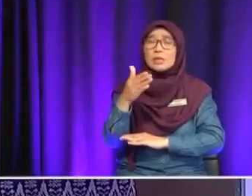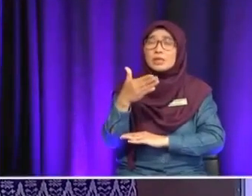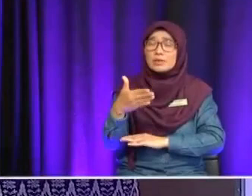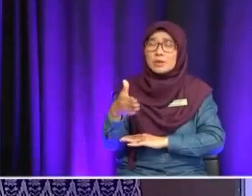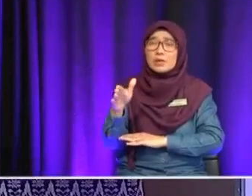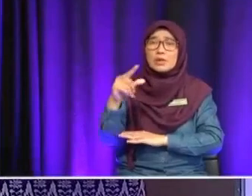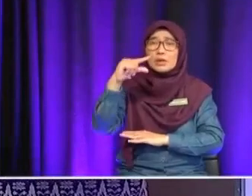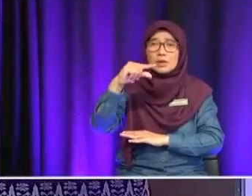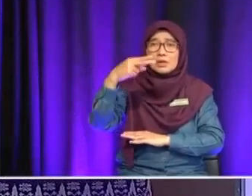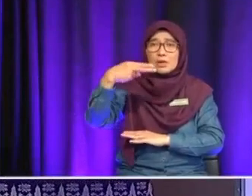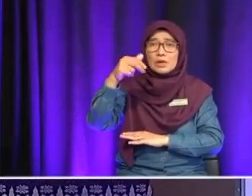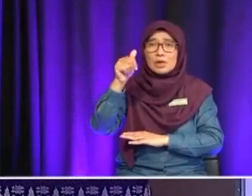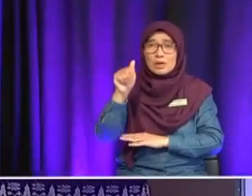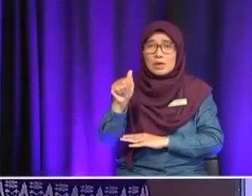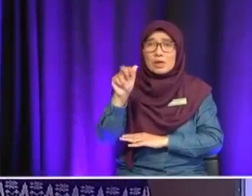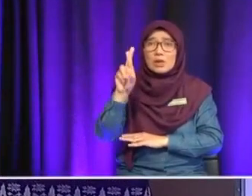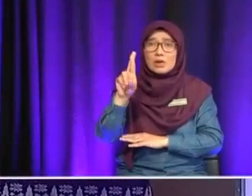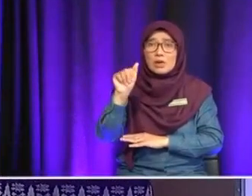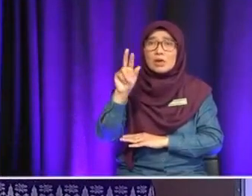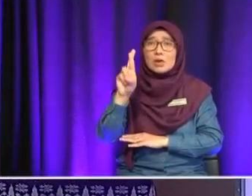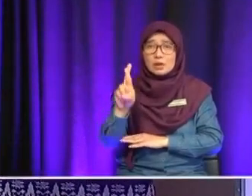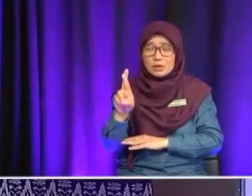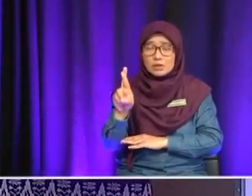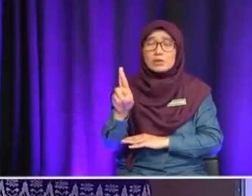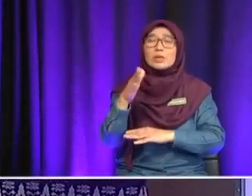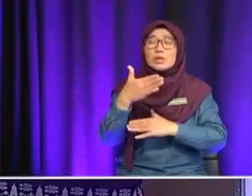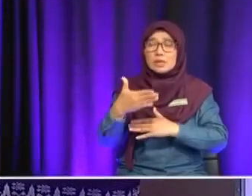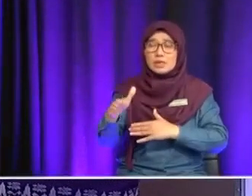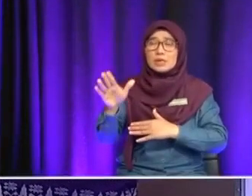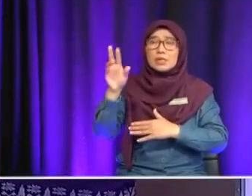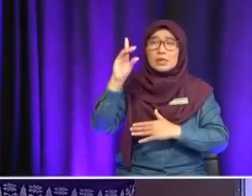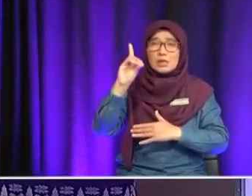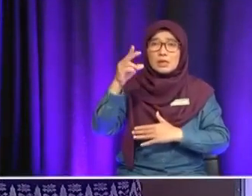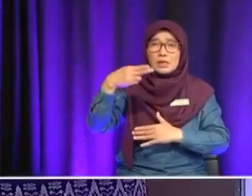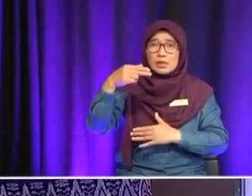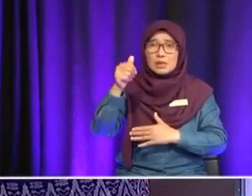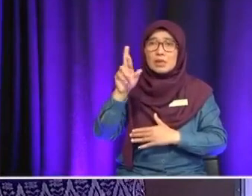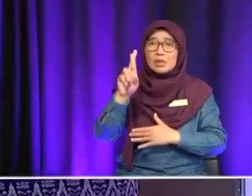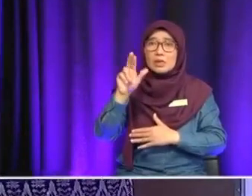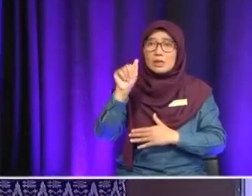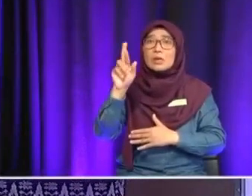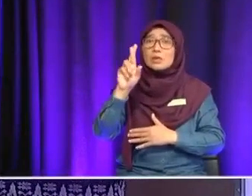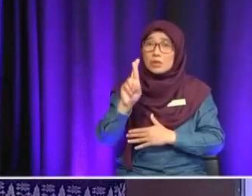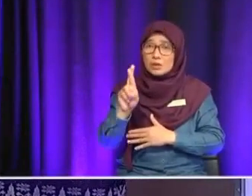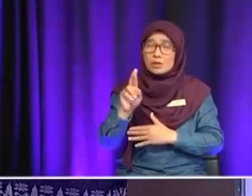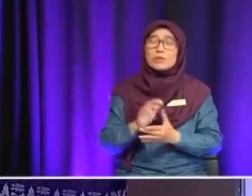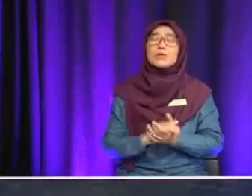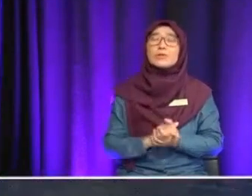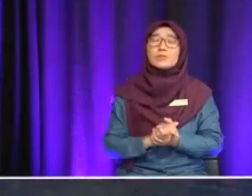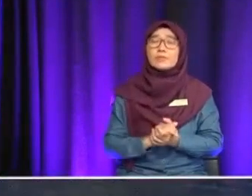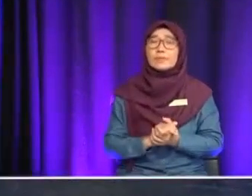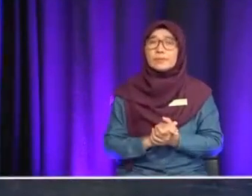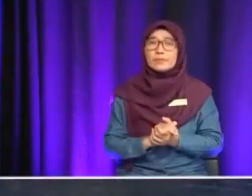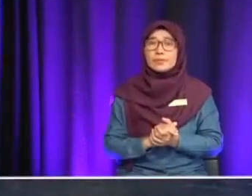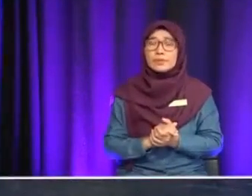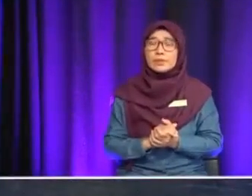benda-benda yang boleh memudaratkan. Baiklah Syafiqah. Baik. Okey, selepas untuk hikmah ini kita nak buat sesi